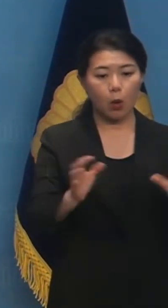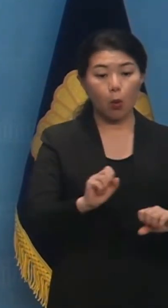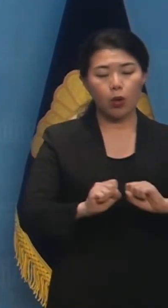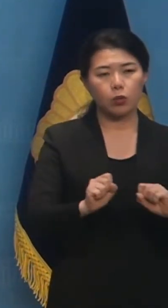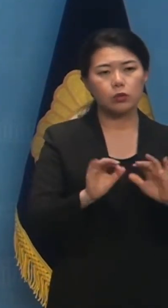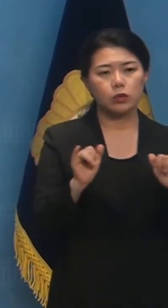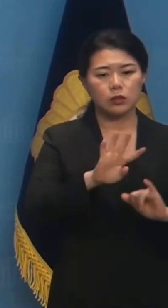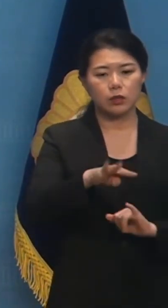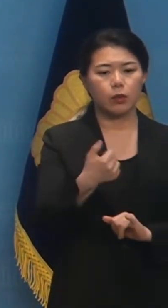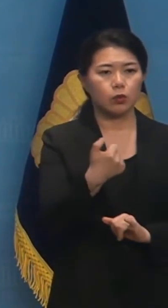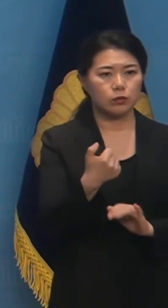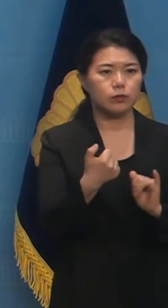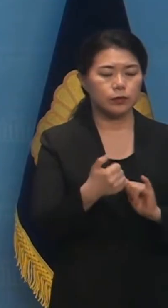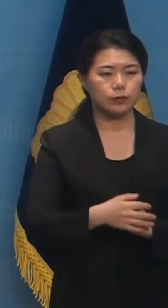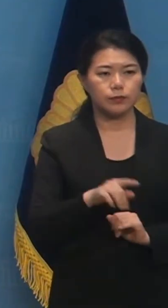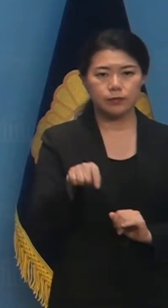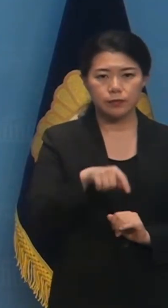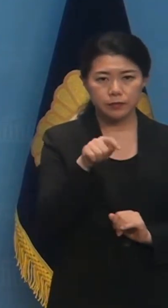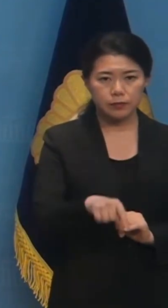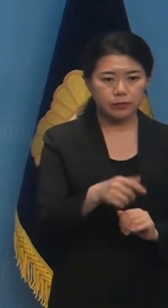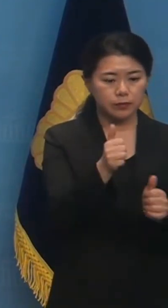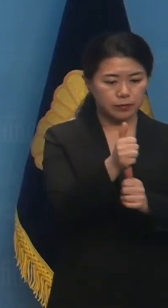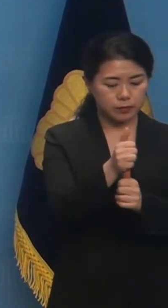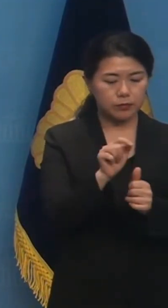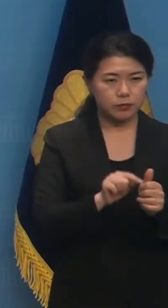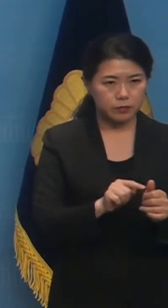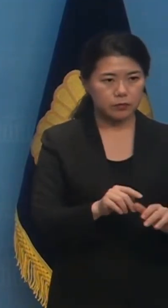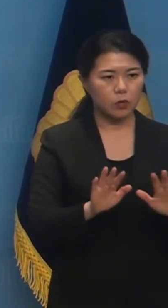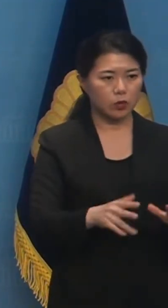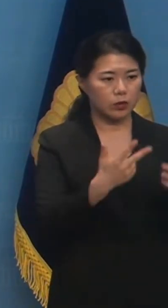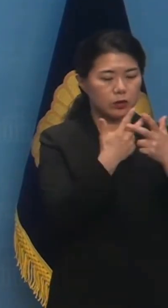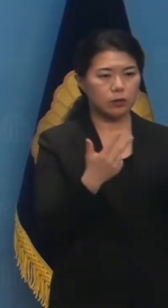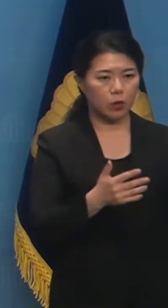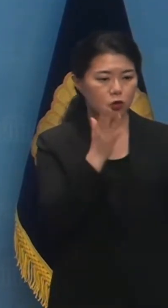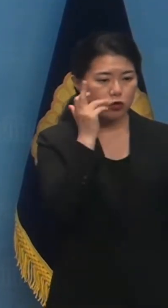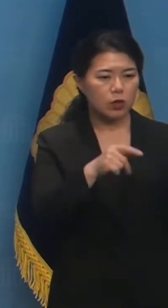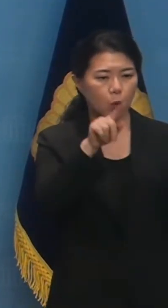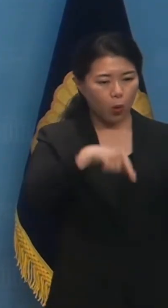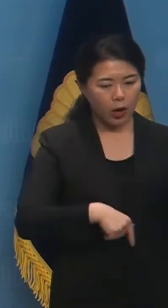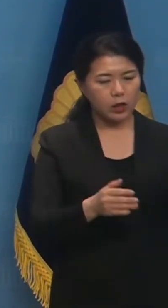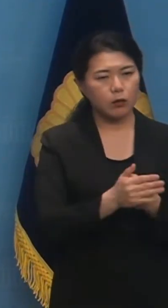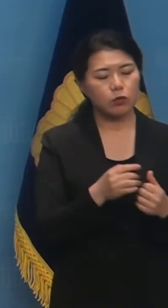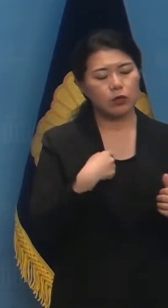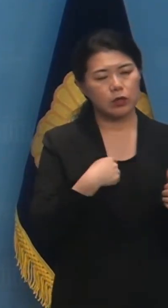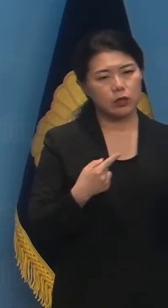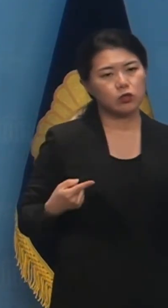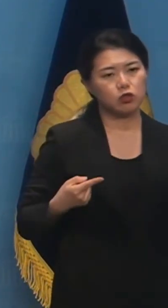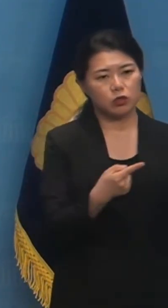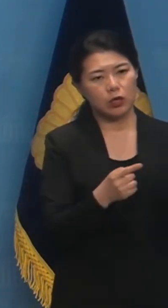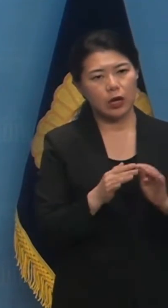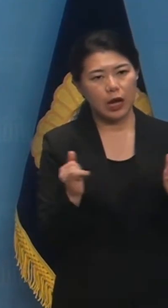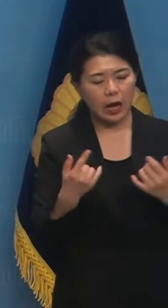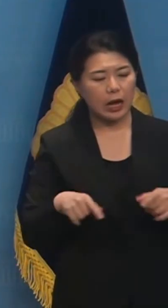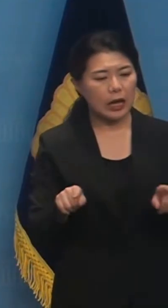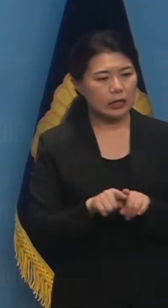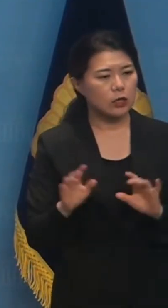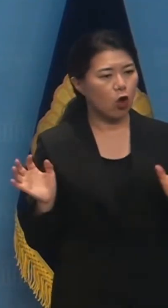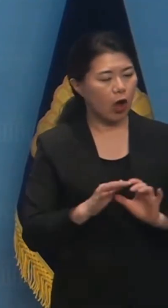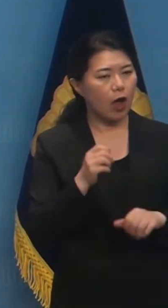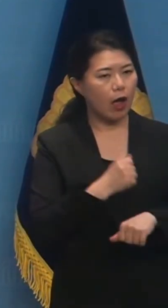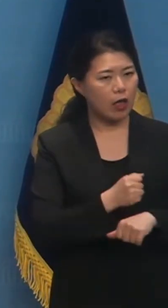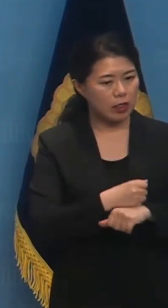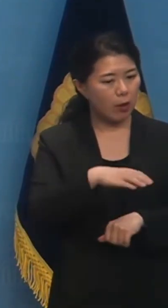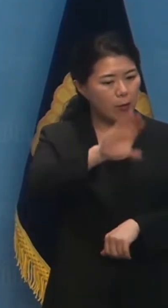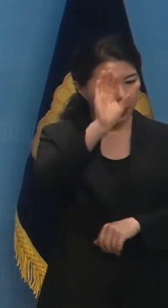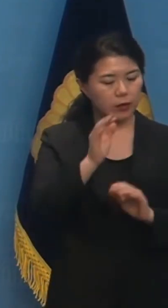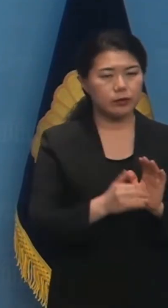활동하고 있습니다. 여기에서 부방장이 오늘 이재명이 울산 오니 죽이러 간 멤버 구한다는 내용의 글을 게시한